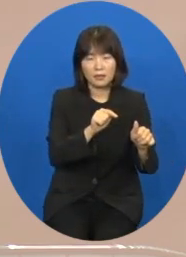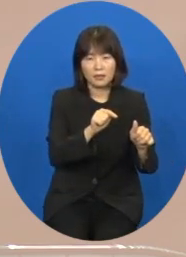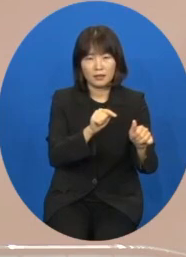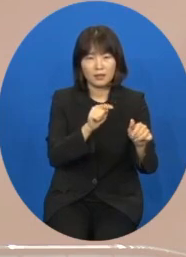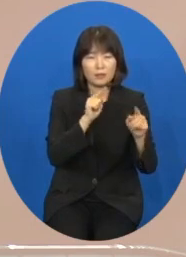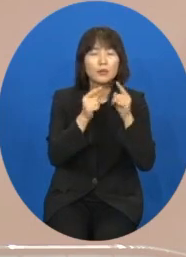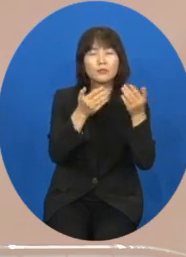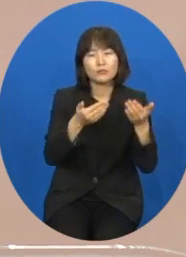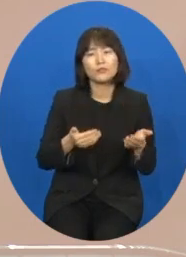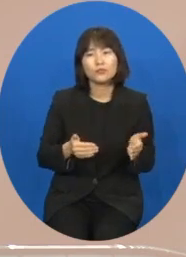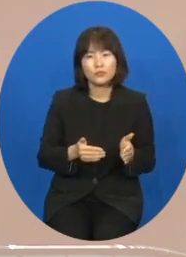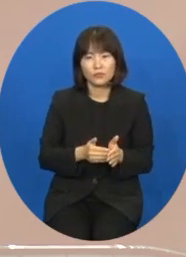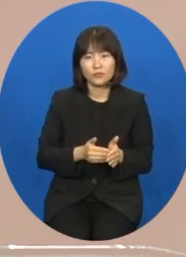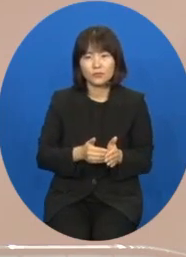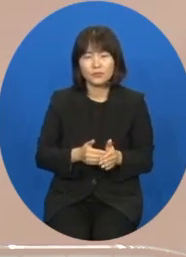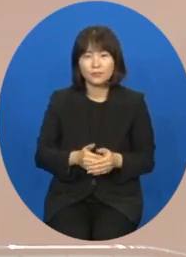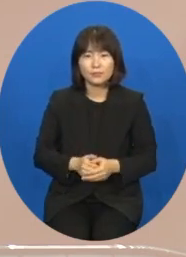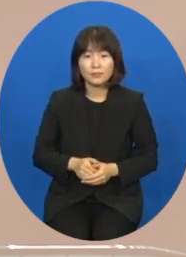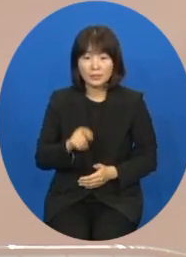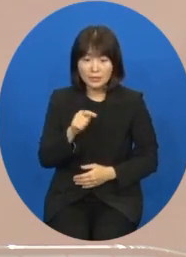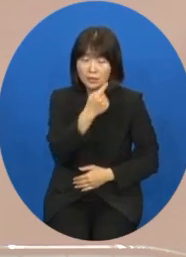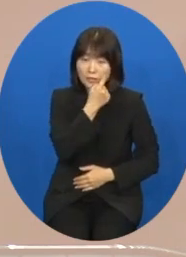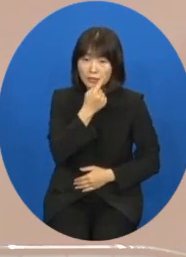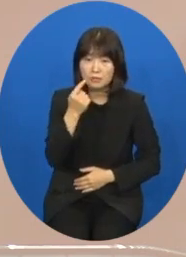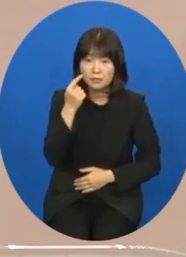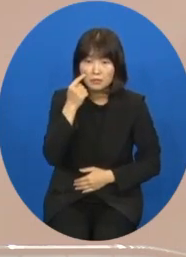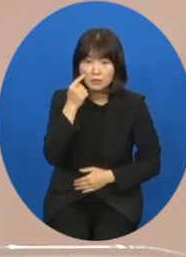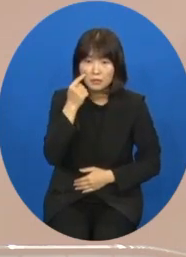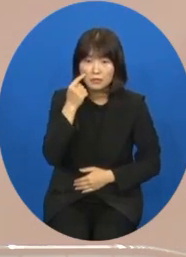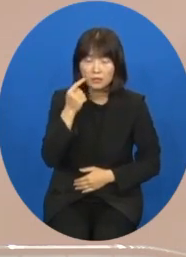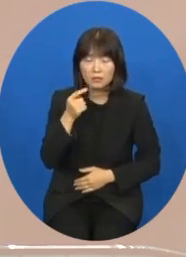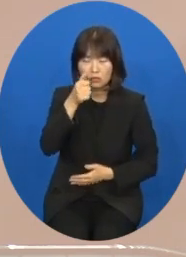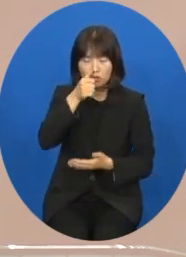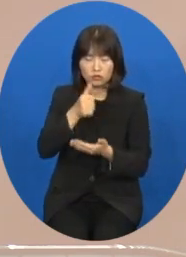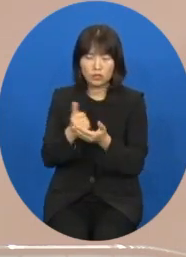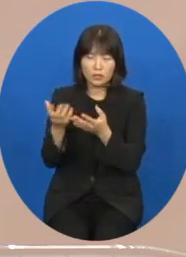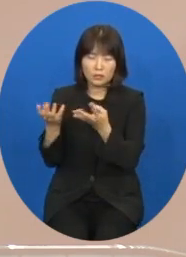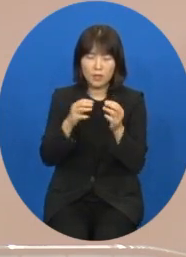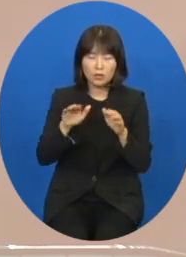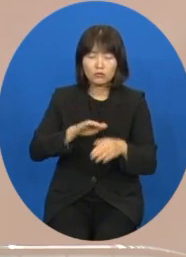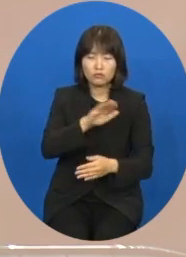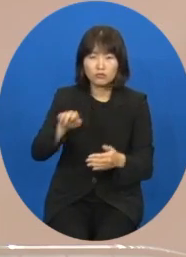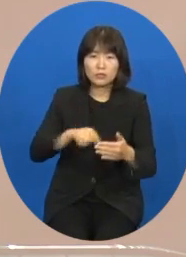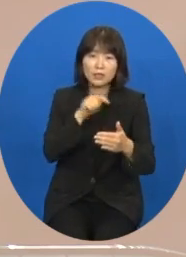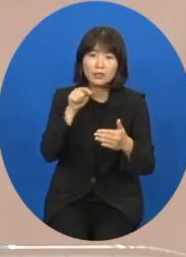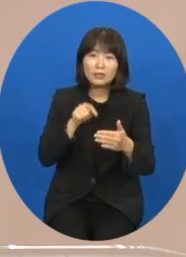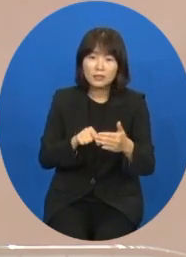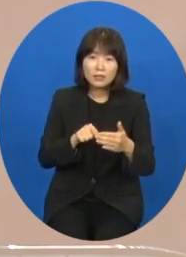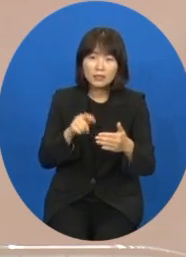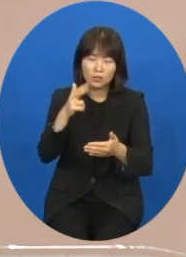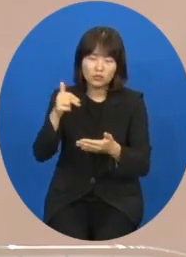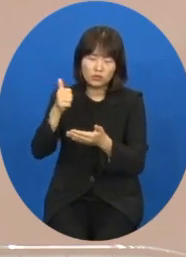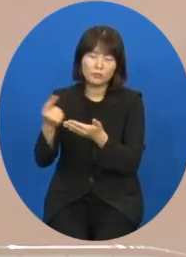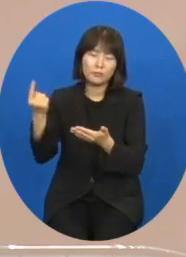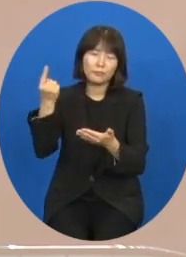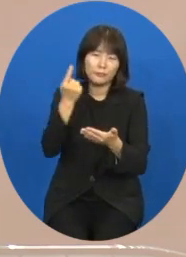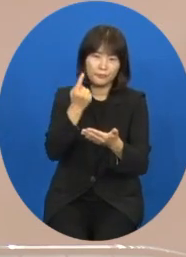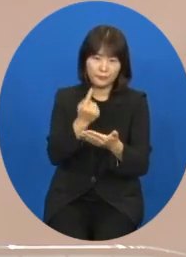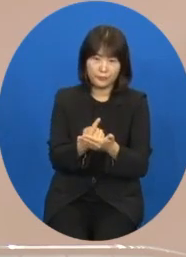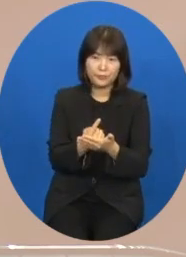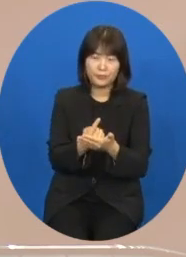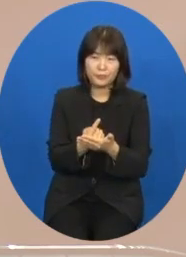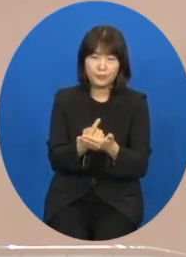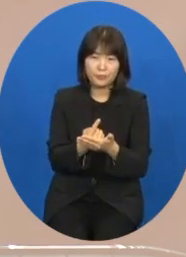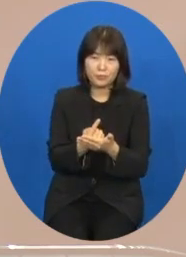하신다는 거예요. 그 증거가 그 죄 많은 우리 속에 주님이 오신 거예요. 우리와